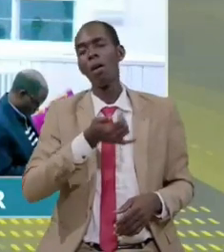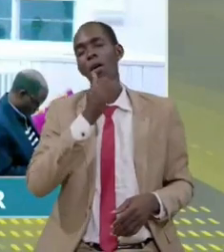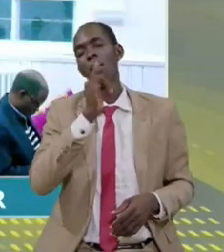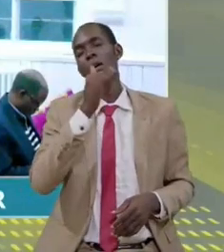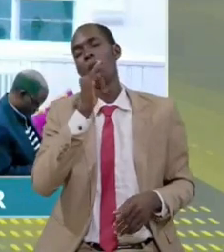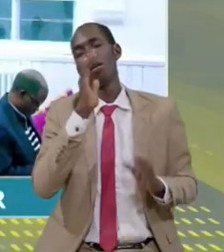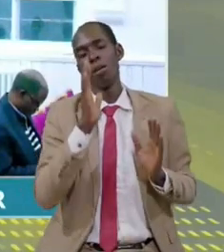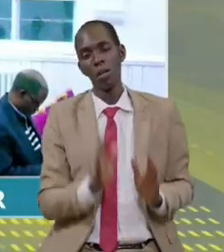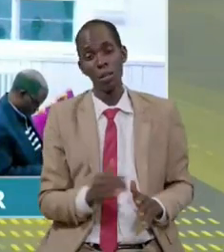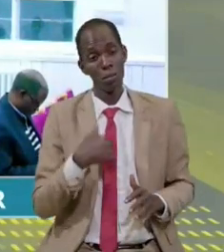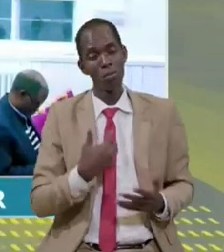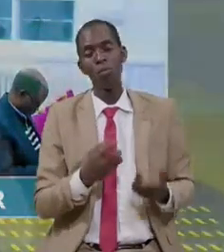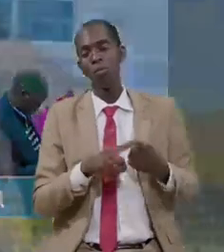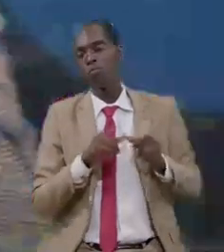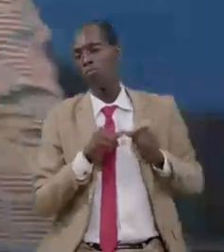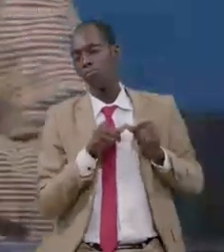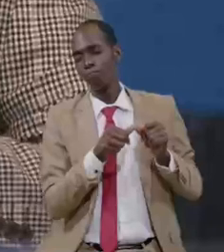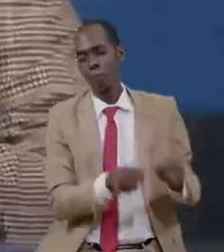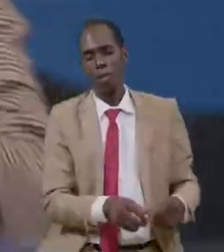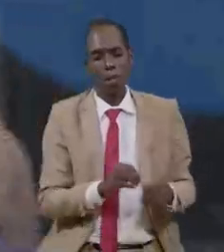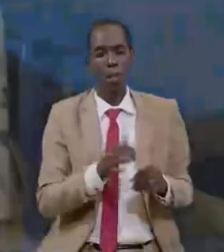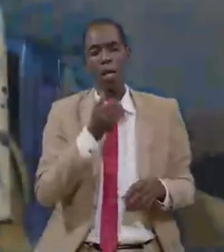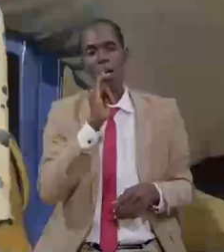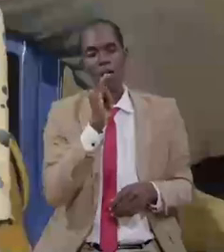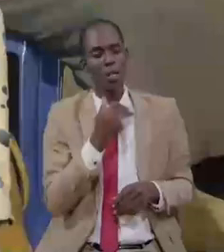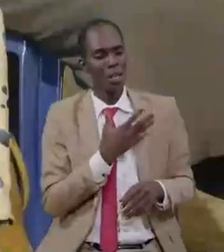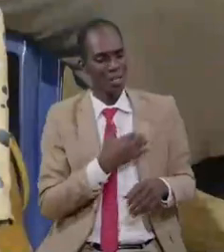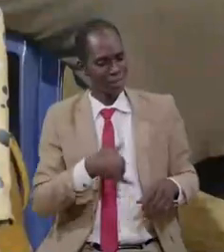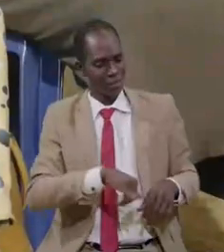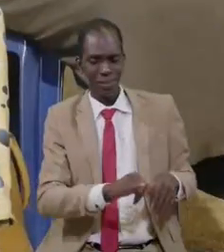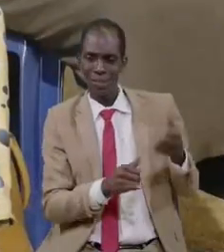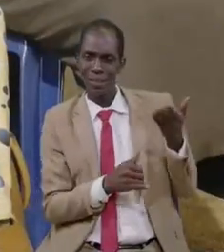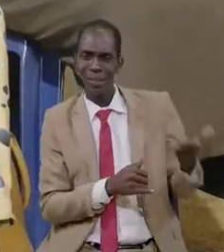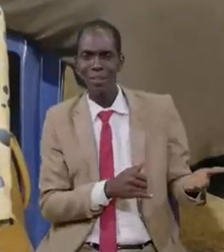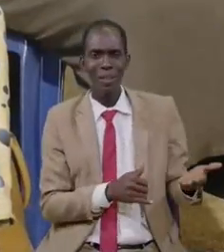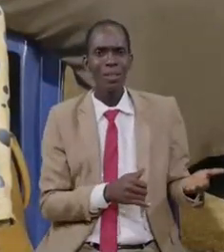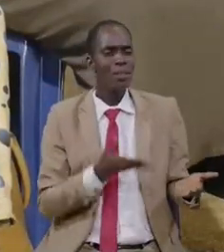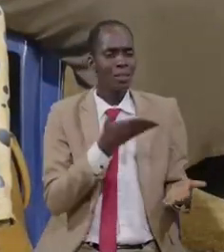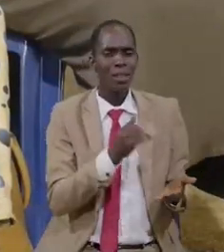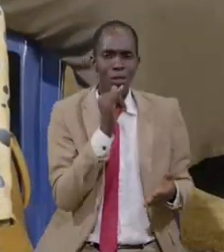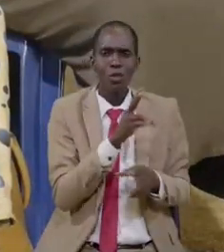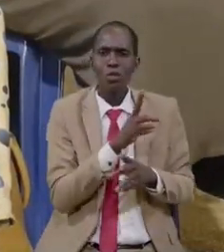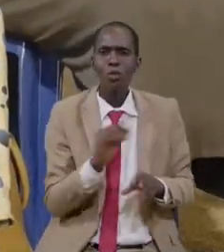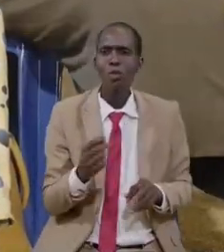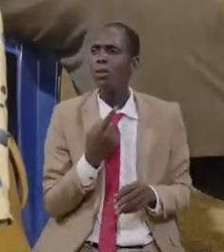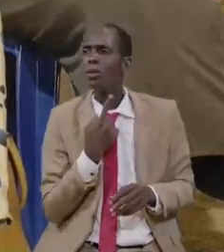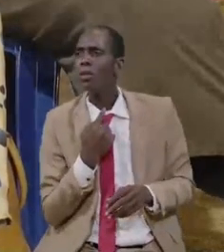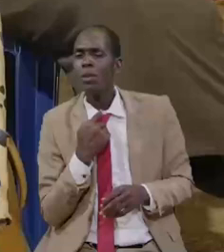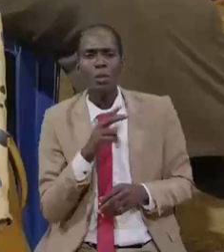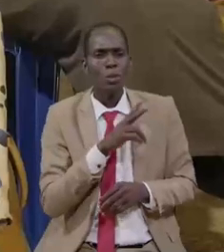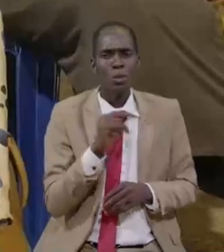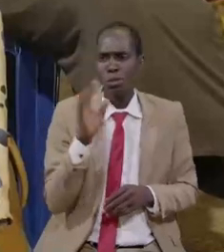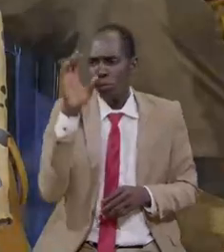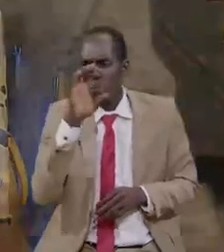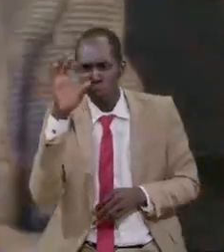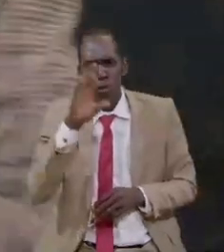ivrogne. Et ils sont là. Ils ne cherchent rien. Ils ne font rien. Ils ne demandent rien du tout. Il